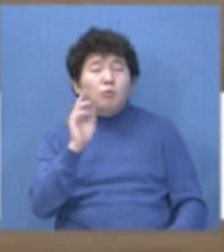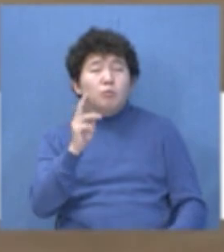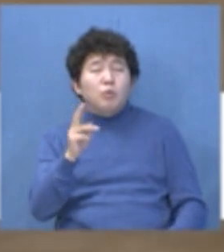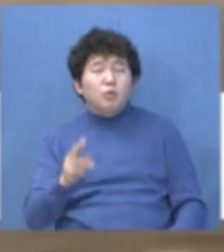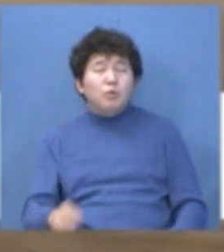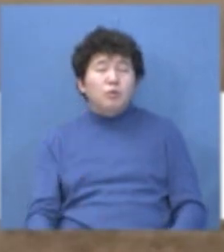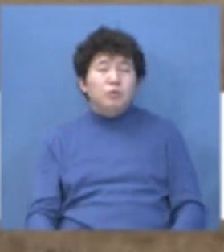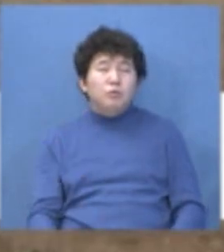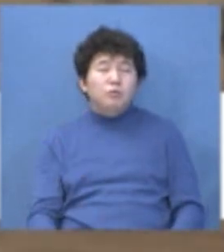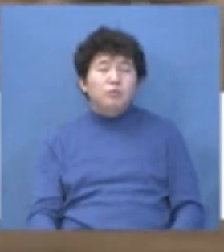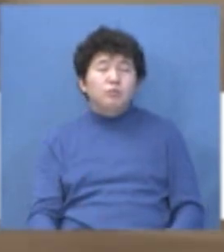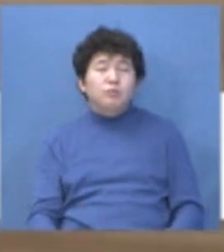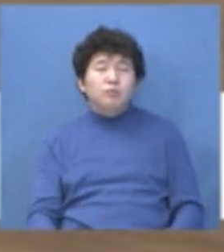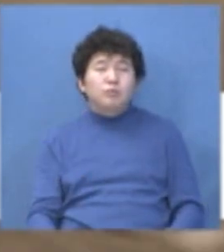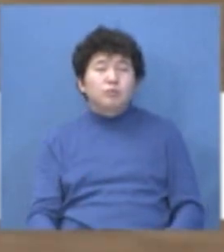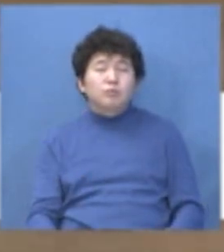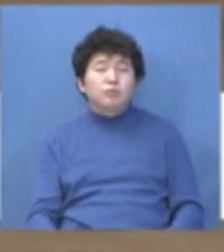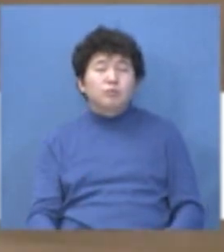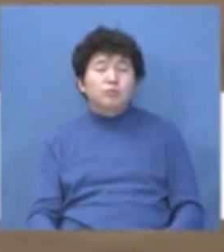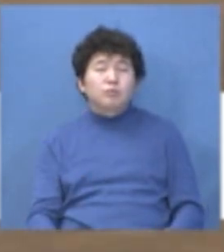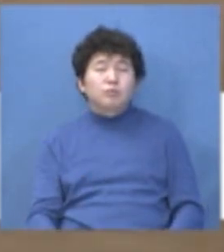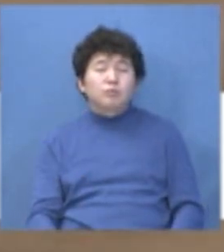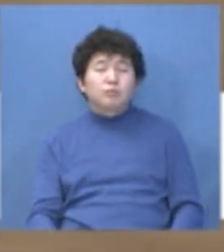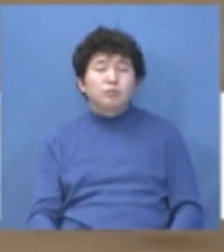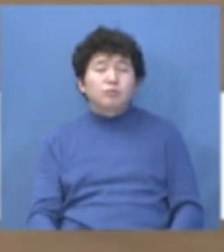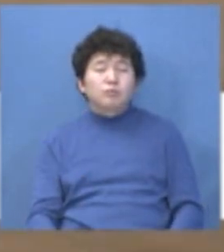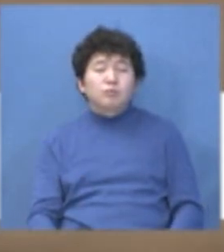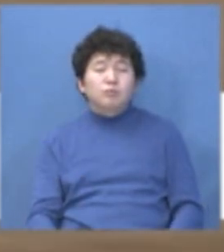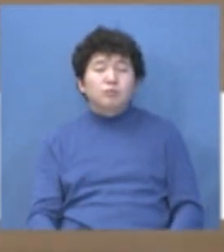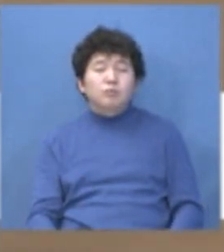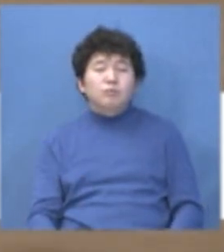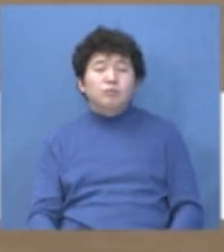этап тренировок перед главным стартом столицы.